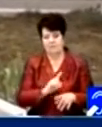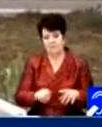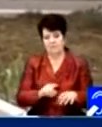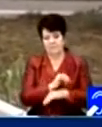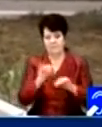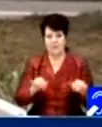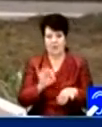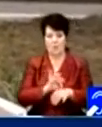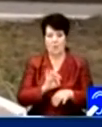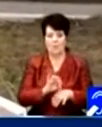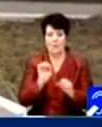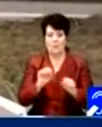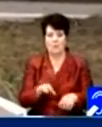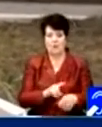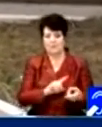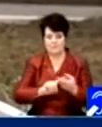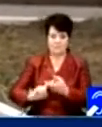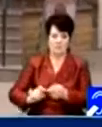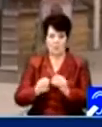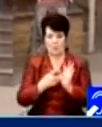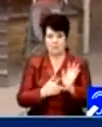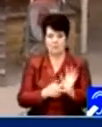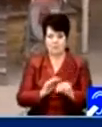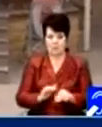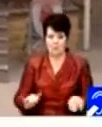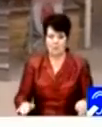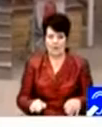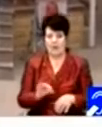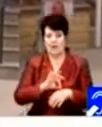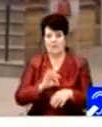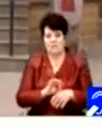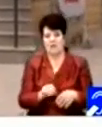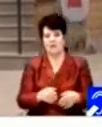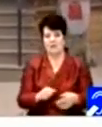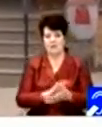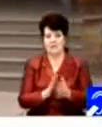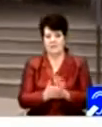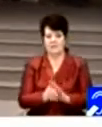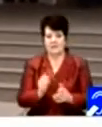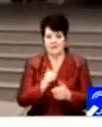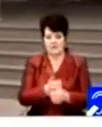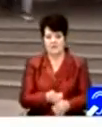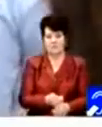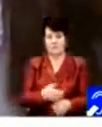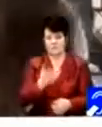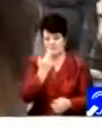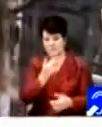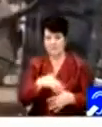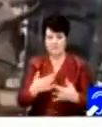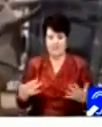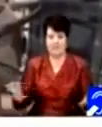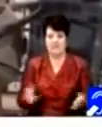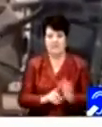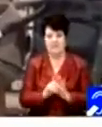copil bolnav poate infecta alți 18 copii. Maladia prezintă o stare febrilă cu erupții însoțite de tuse, rinită și sau